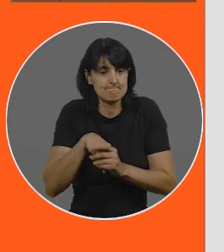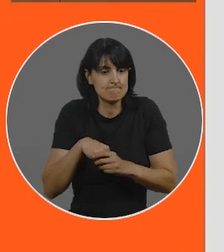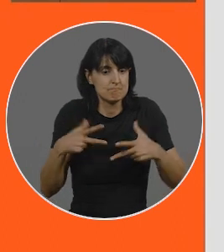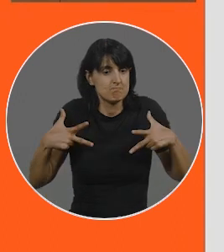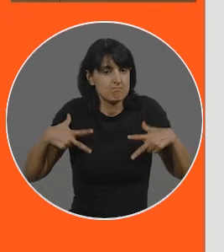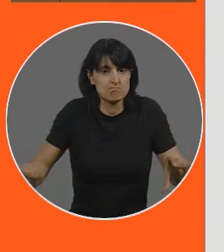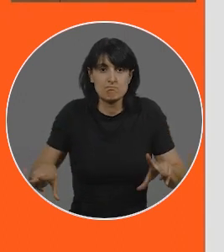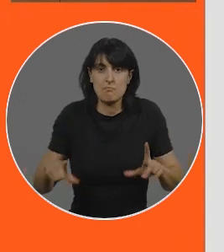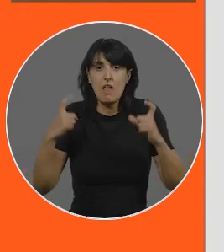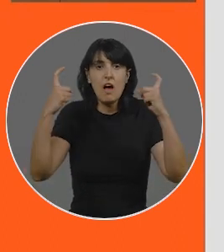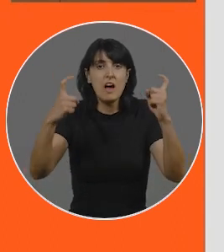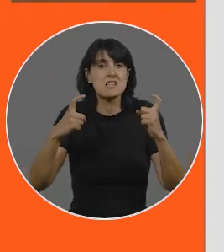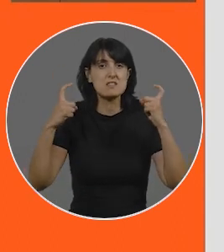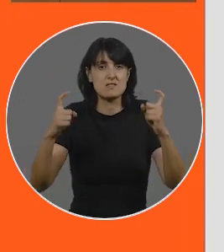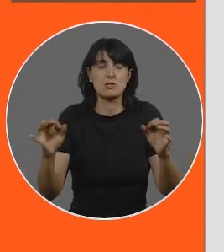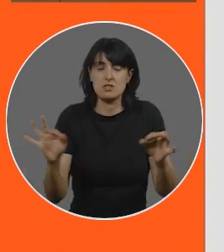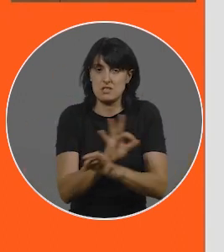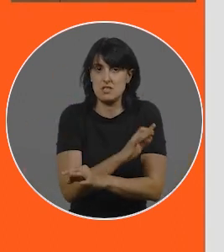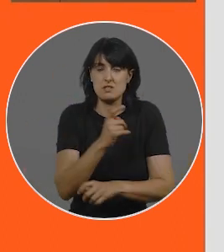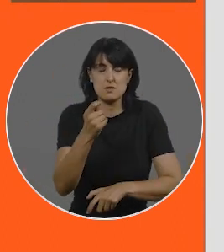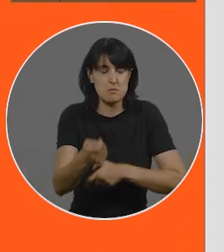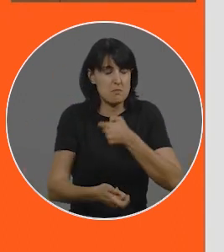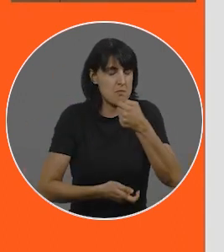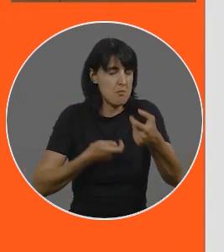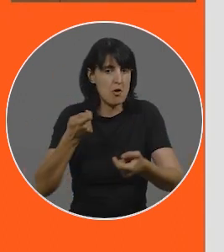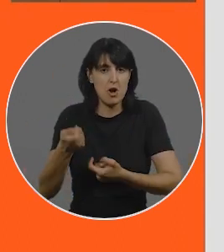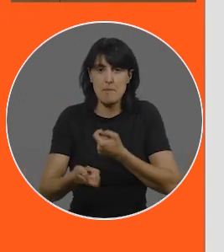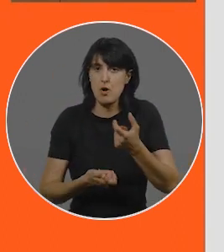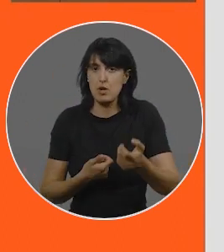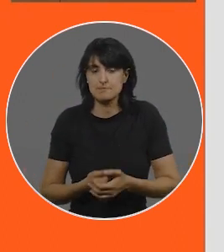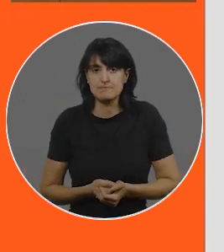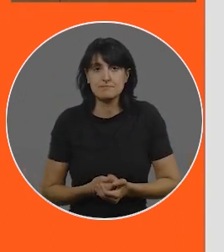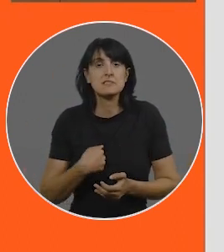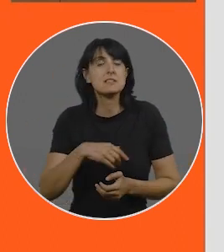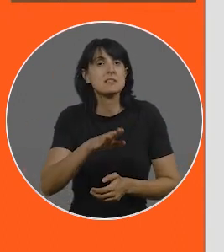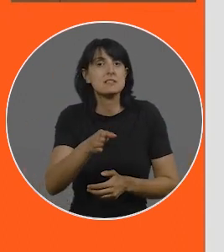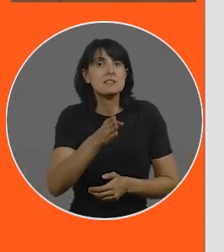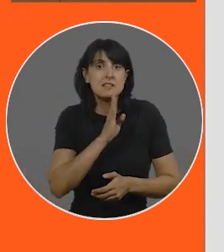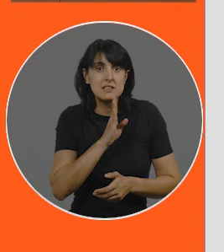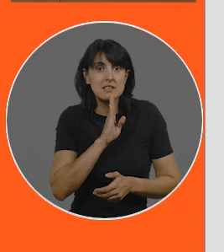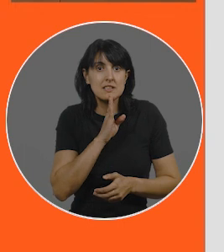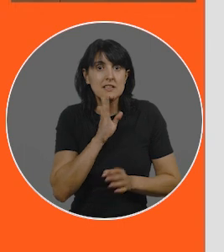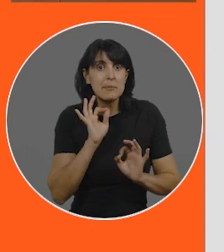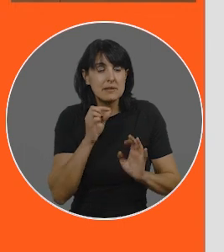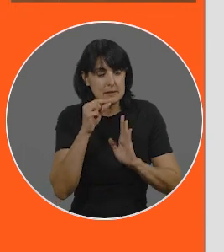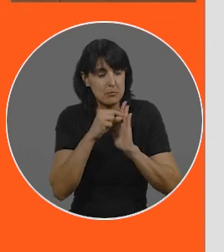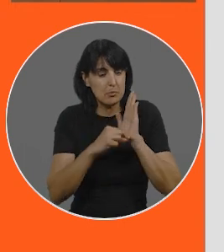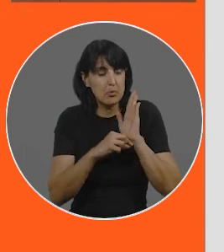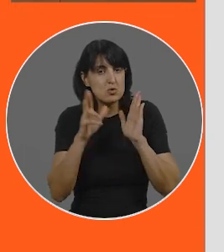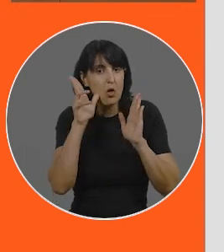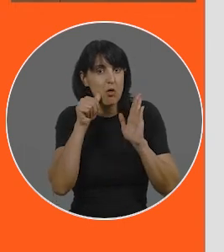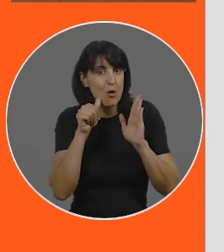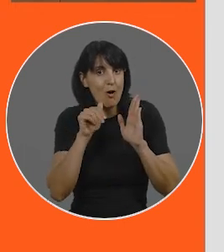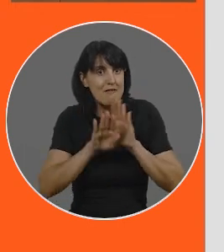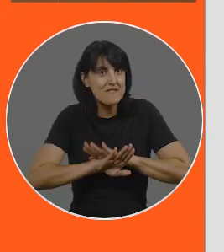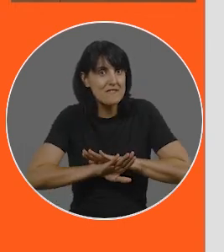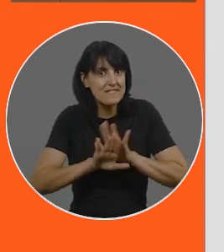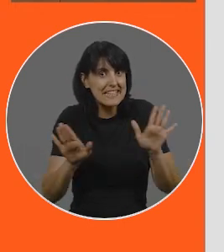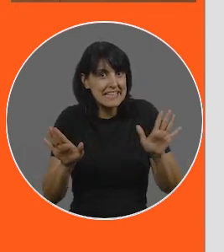dins... Sense esforç, a poc a poc, a poc a poc. I què passa quan trenquem tots aquests punts de